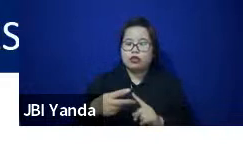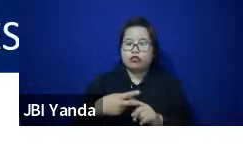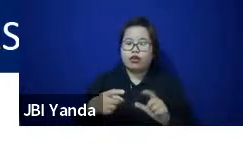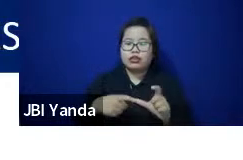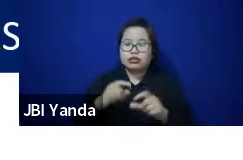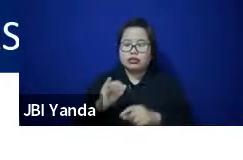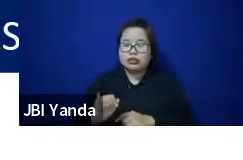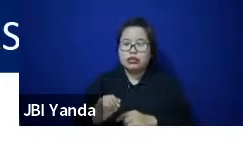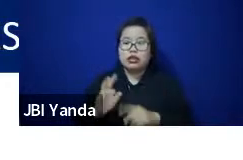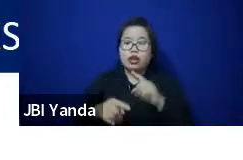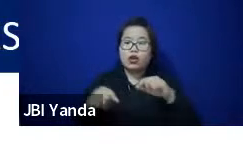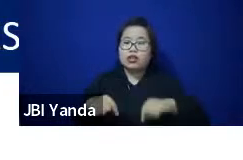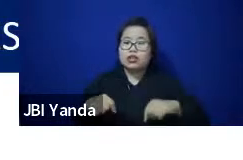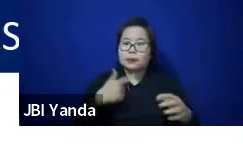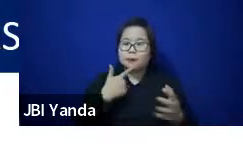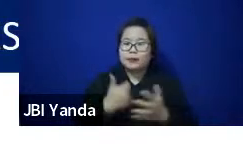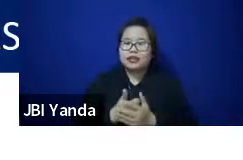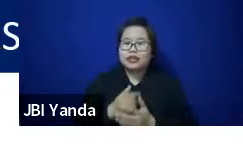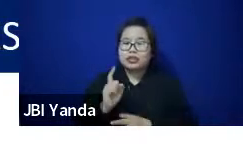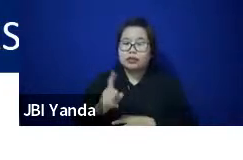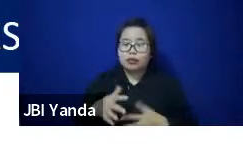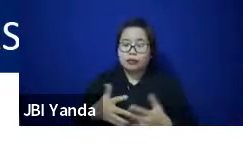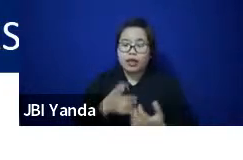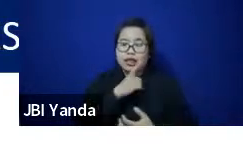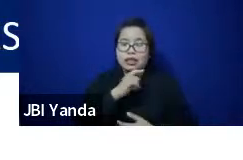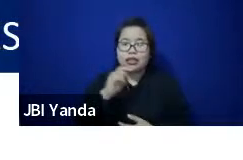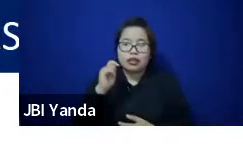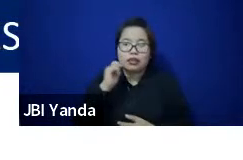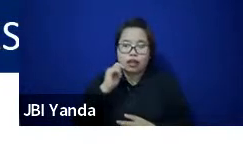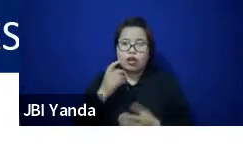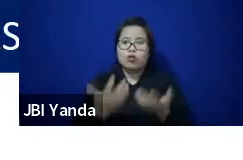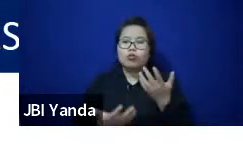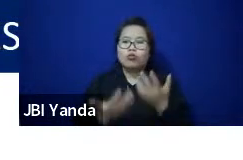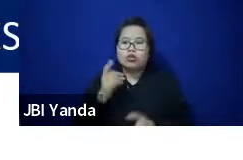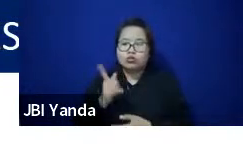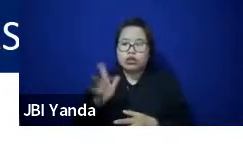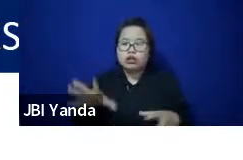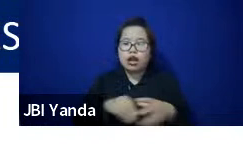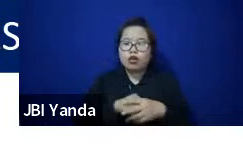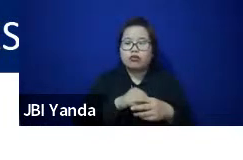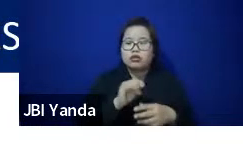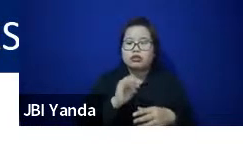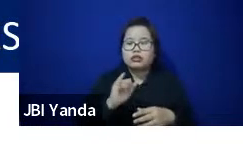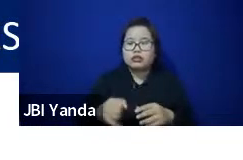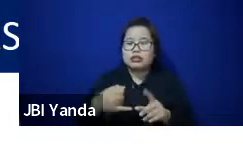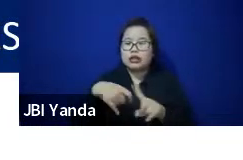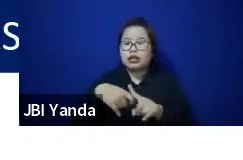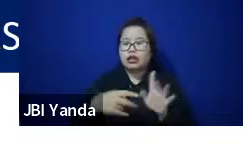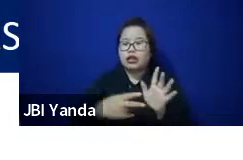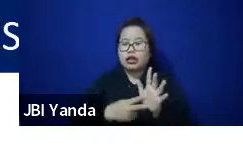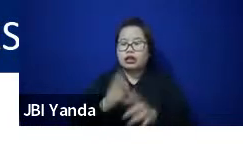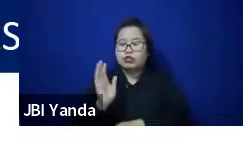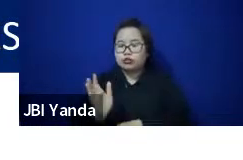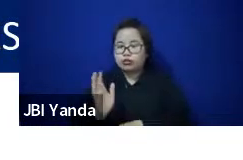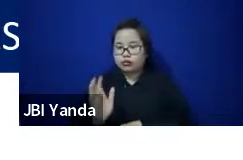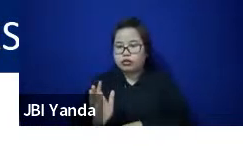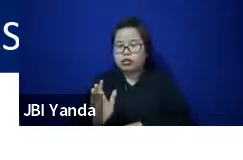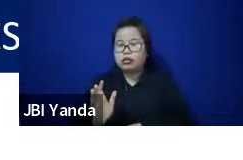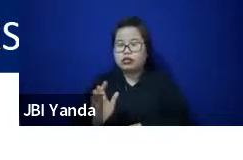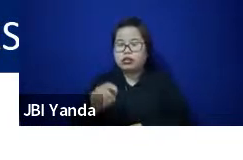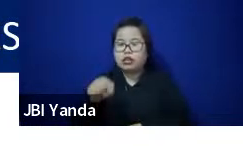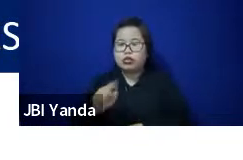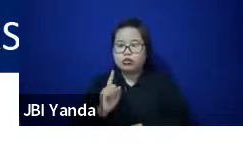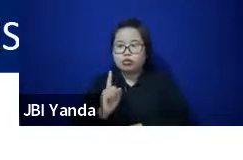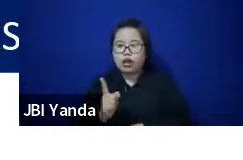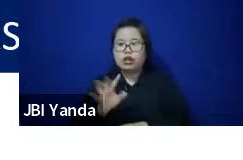ini juga sangat penting ternyata bahwa memang meskipun sudah di-cover oleh JKN ya, dan itu ada di